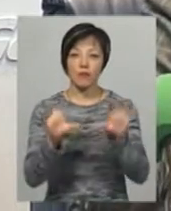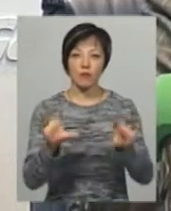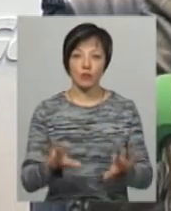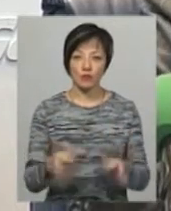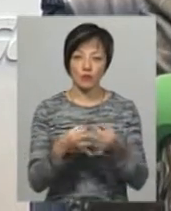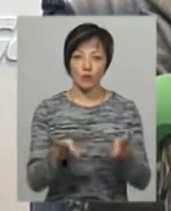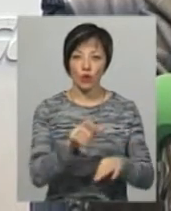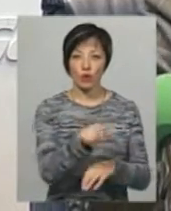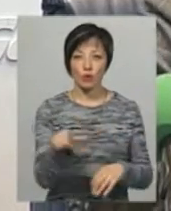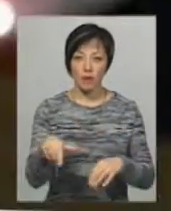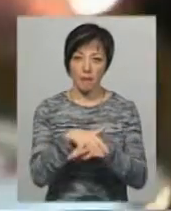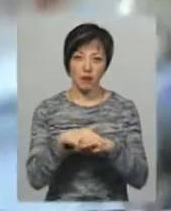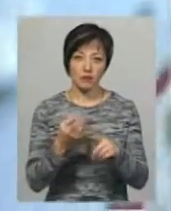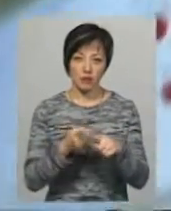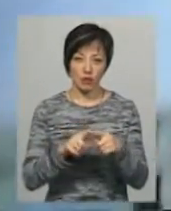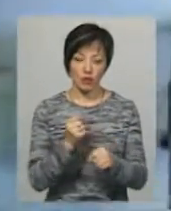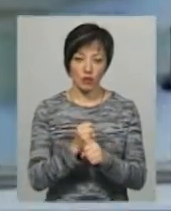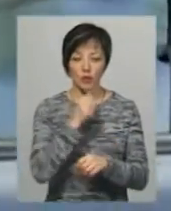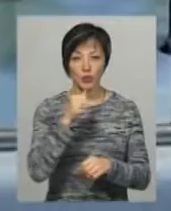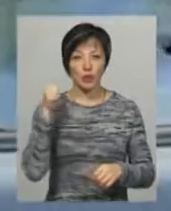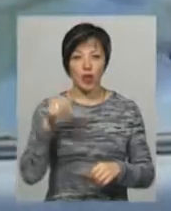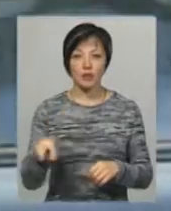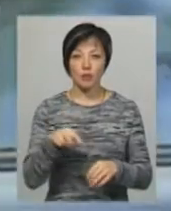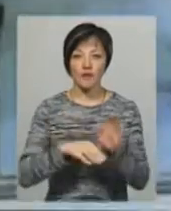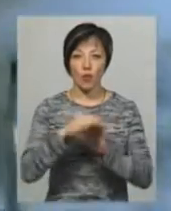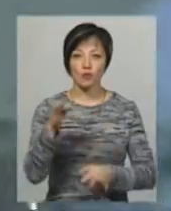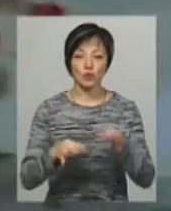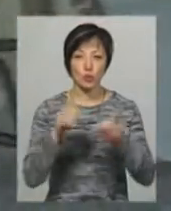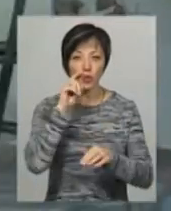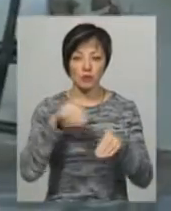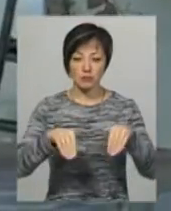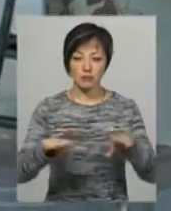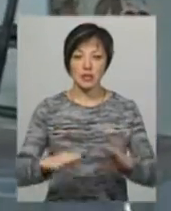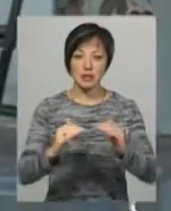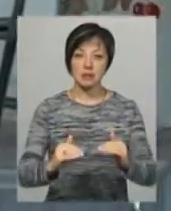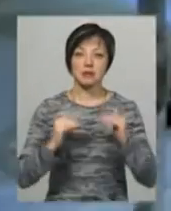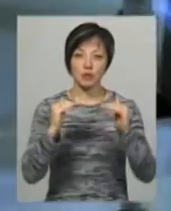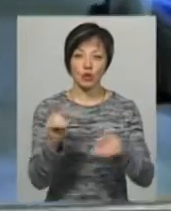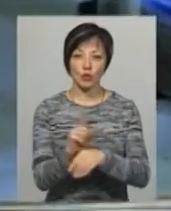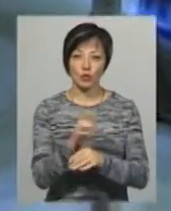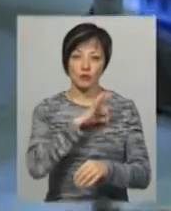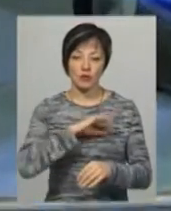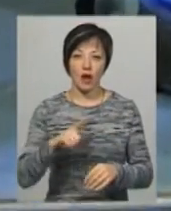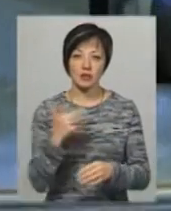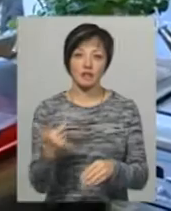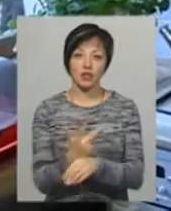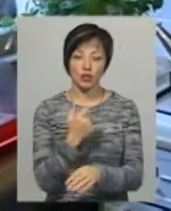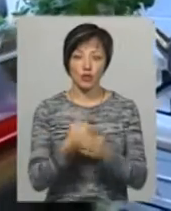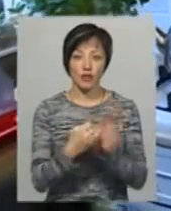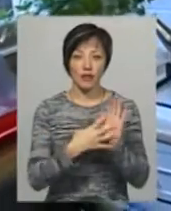дозволять споживачам масово це робити. Торік у листопаді Верховний суд України постановив збільшити норму споживання газу втричі